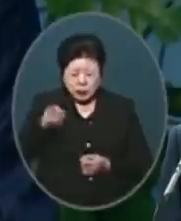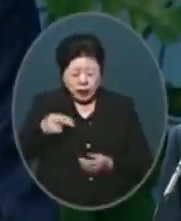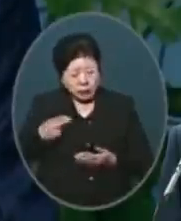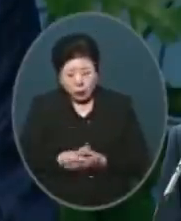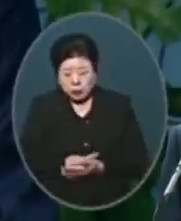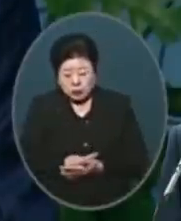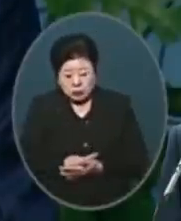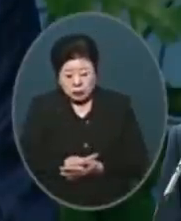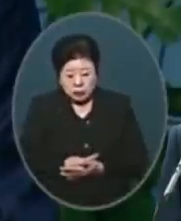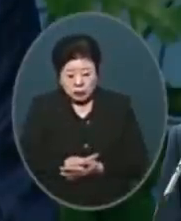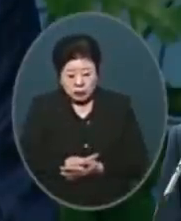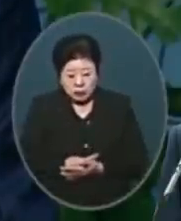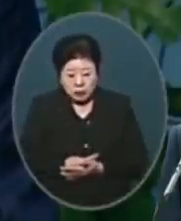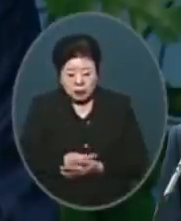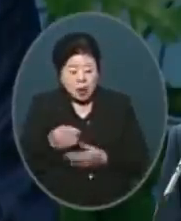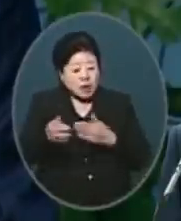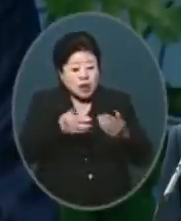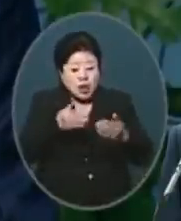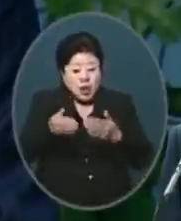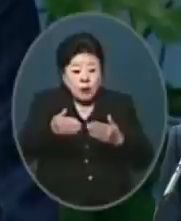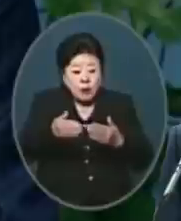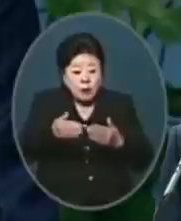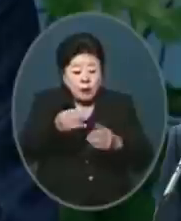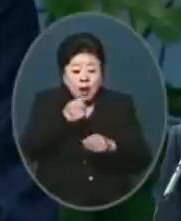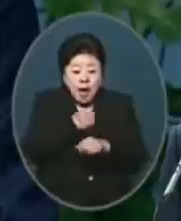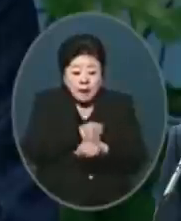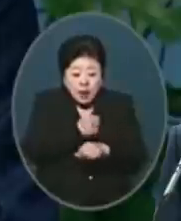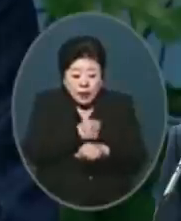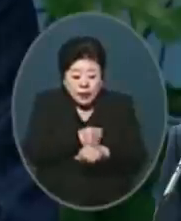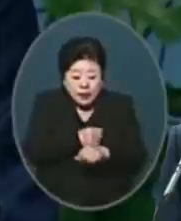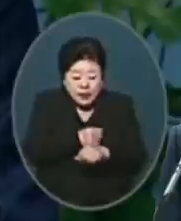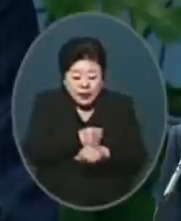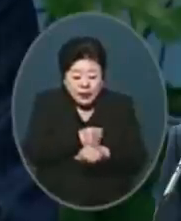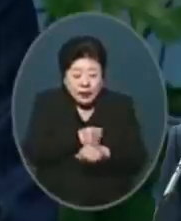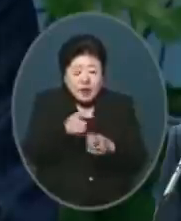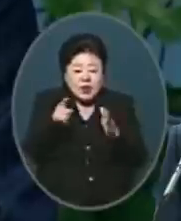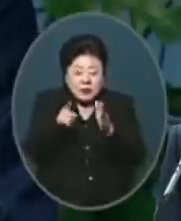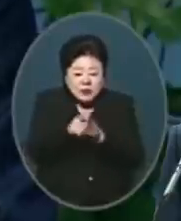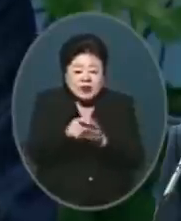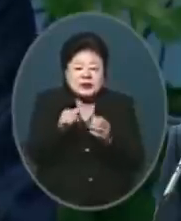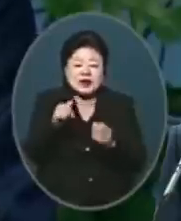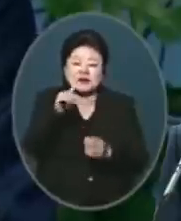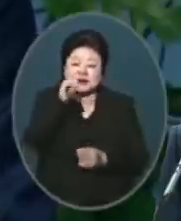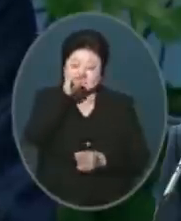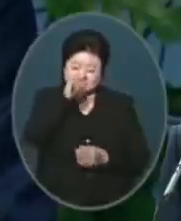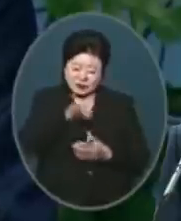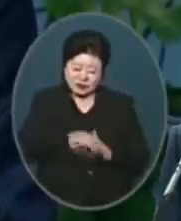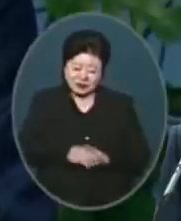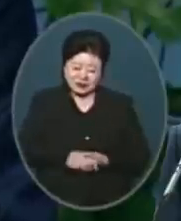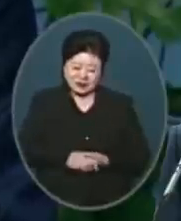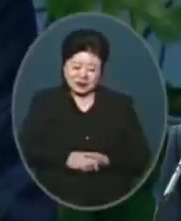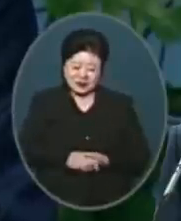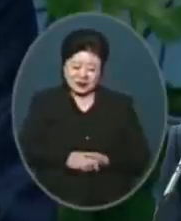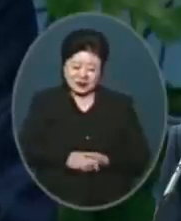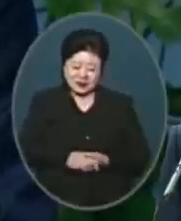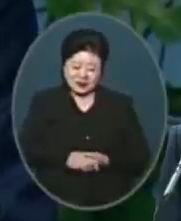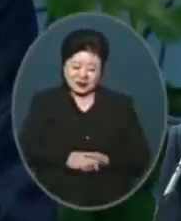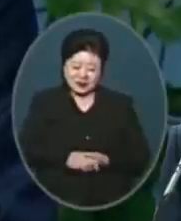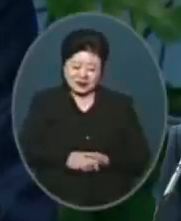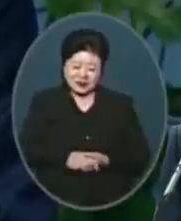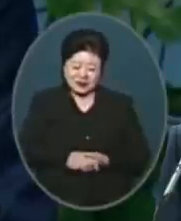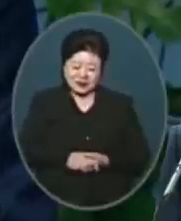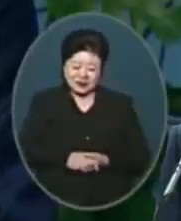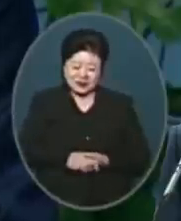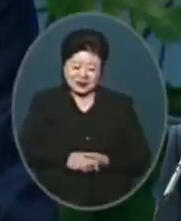이런 체험을 해야 믿을 사람이 있는 것입니다.